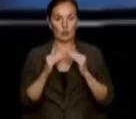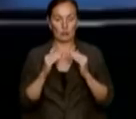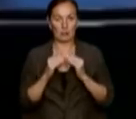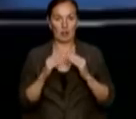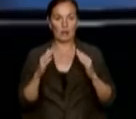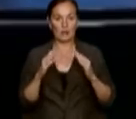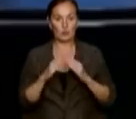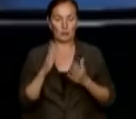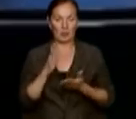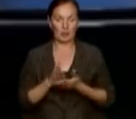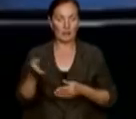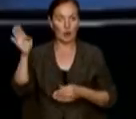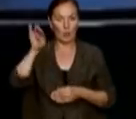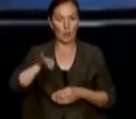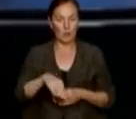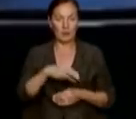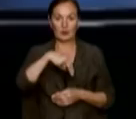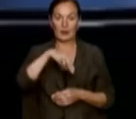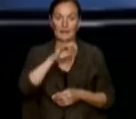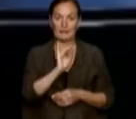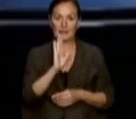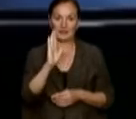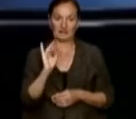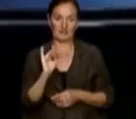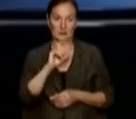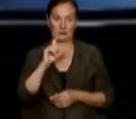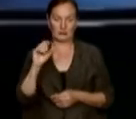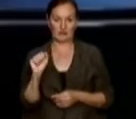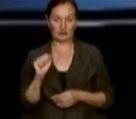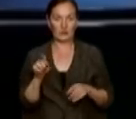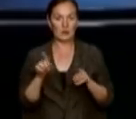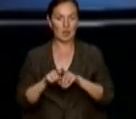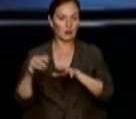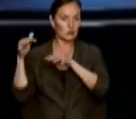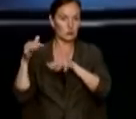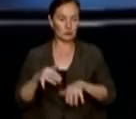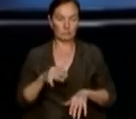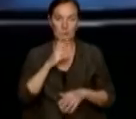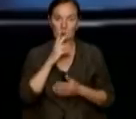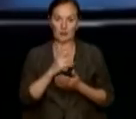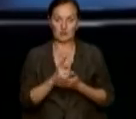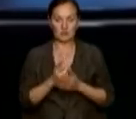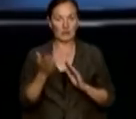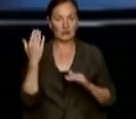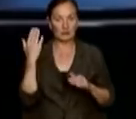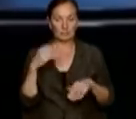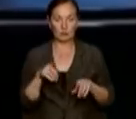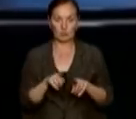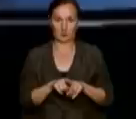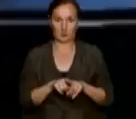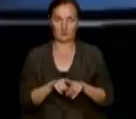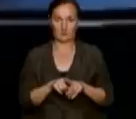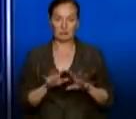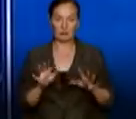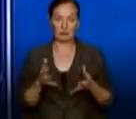почала суватися? Такі суви ми зараз нашим глядачам покажемо, проте давно таке відбувається? З моменту, як зробилося Кременчуцьке